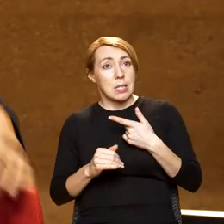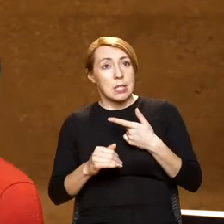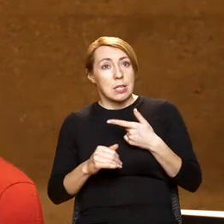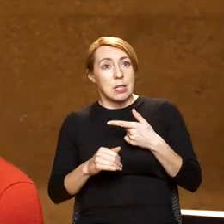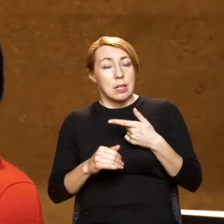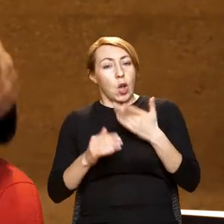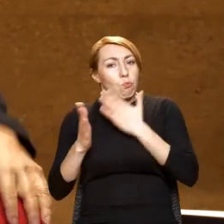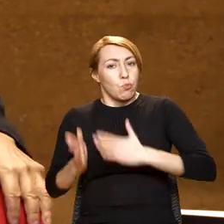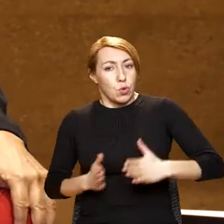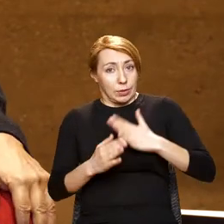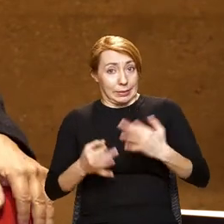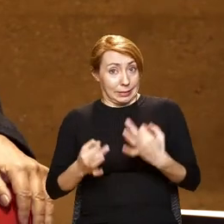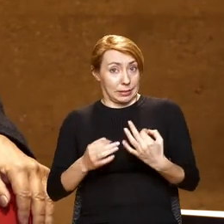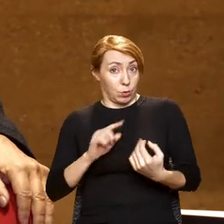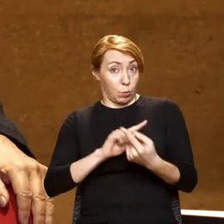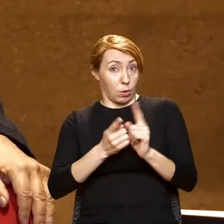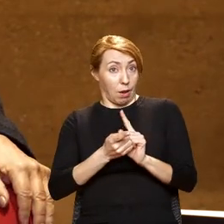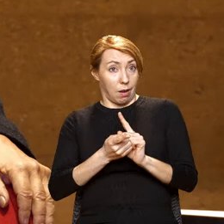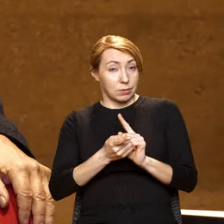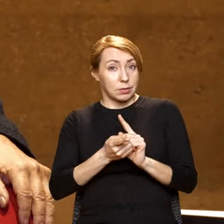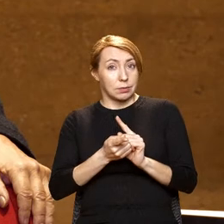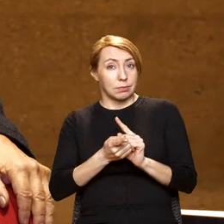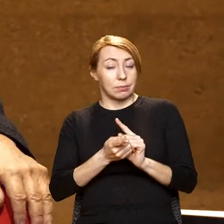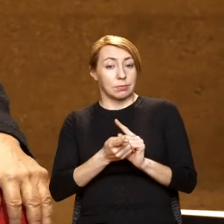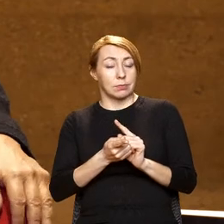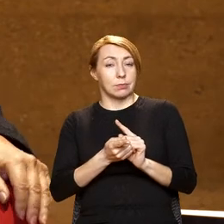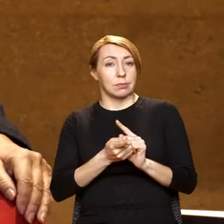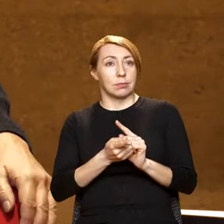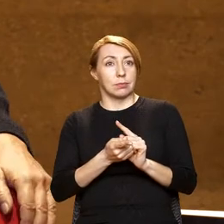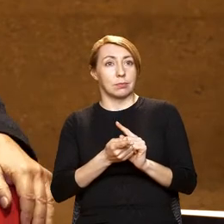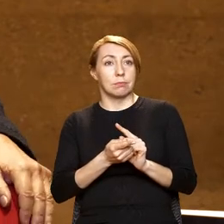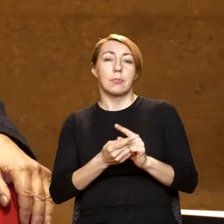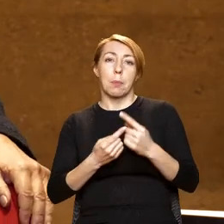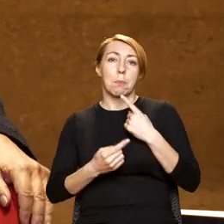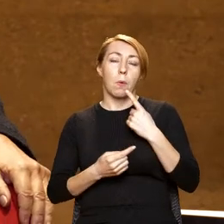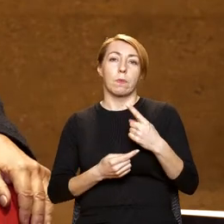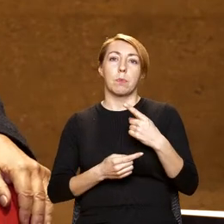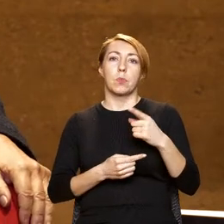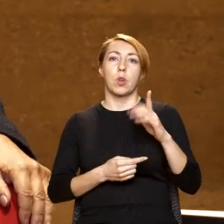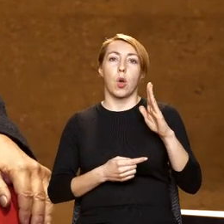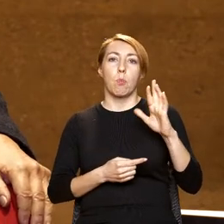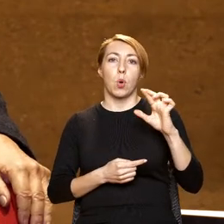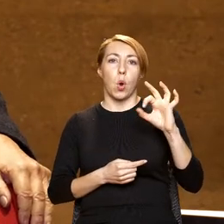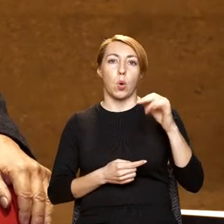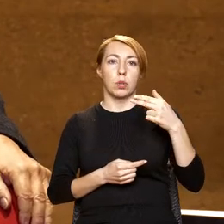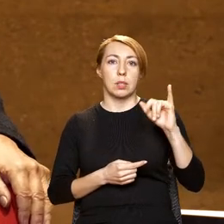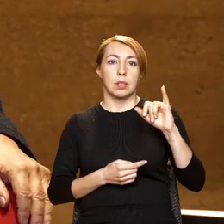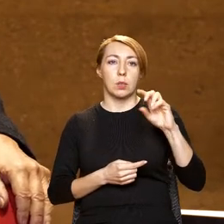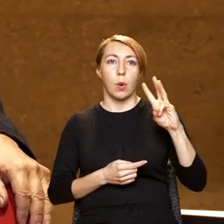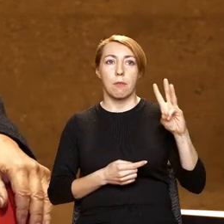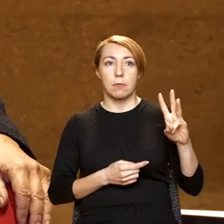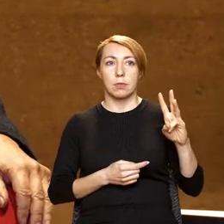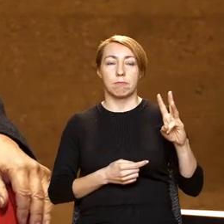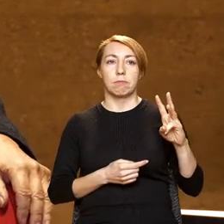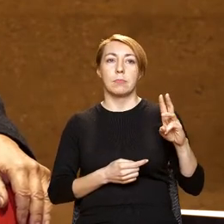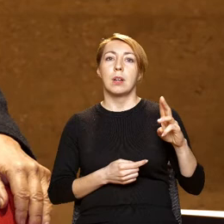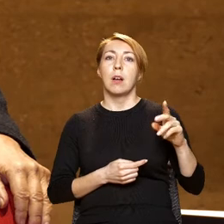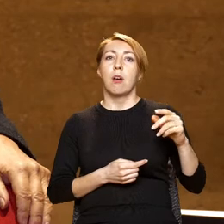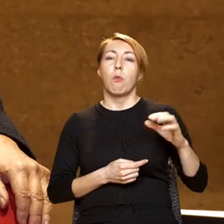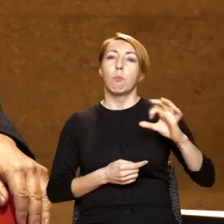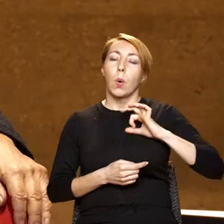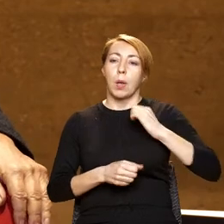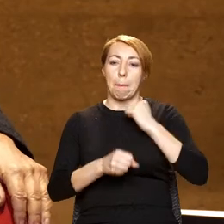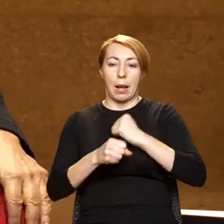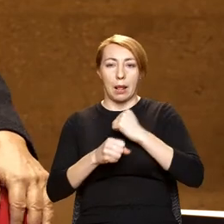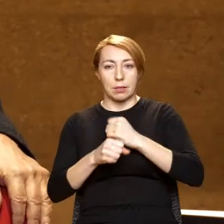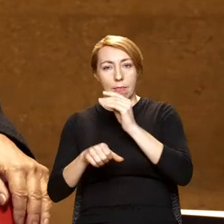tego naszego spotkania, a powiem państwu, że Bronisław Piłsudski jest obecny w mojej pracy naukowej,